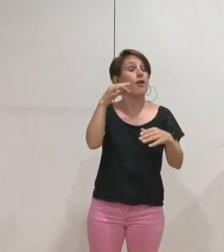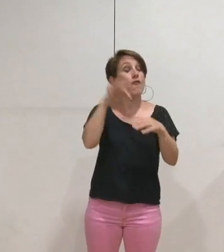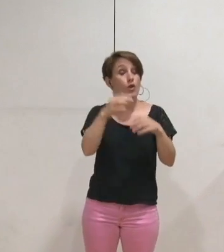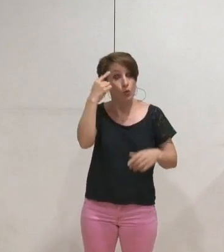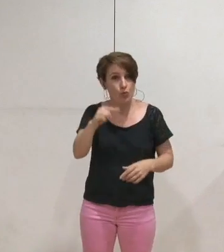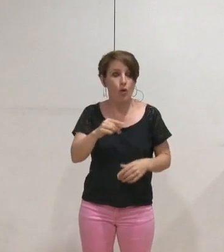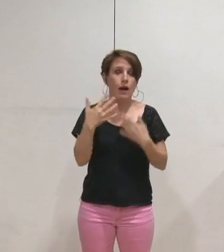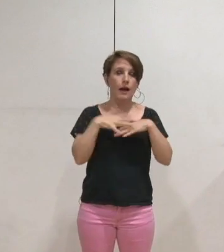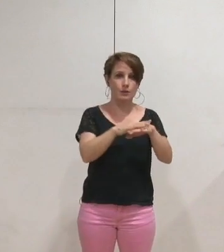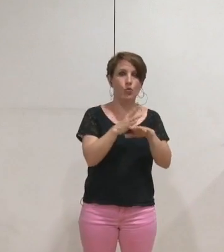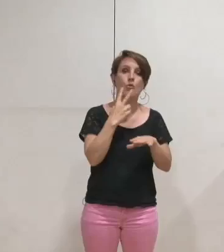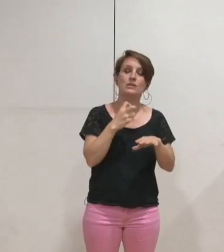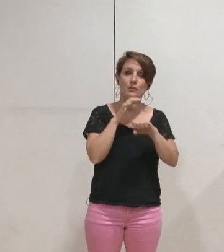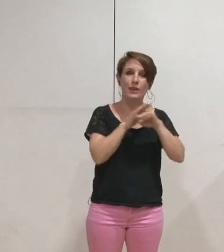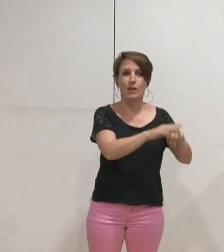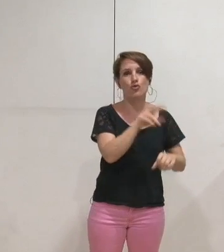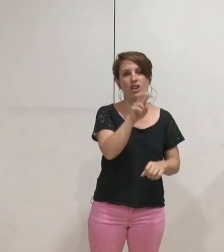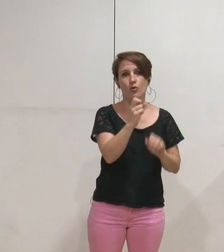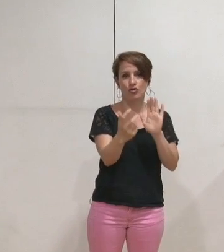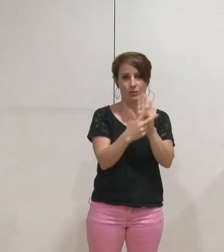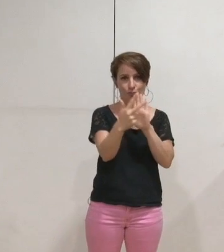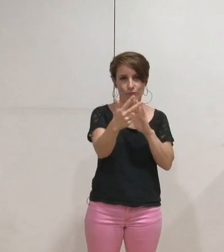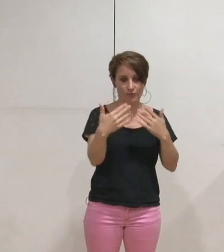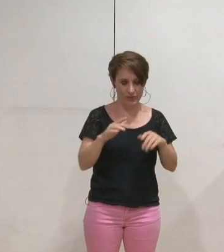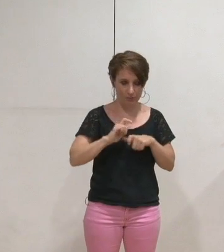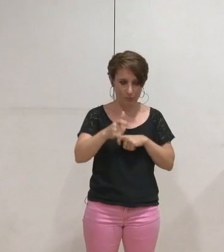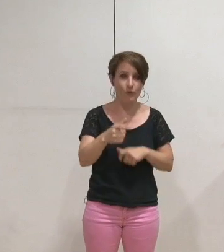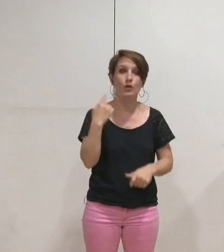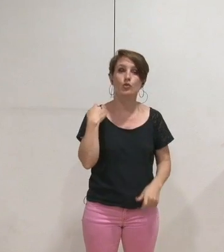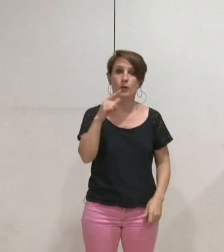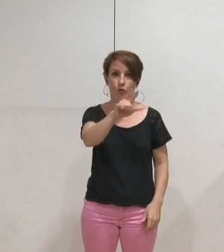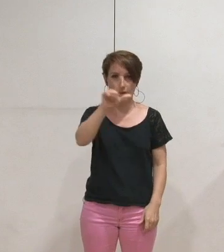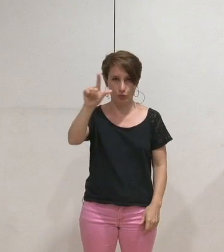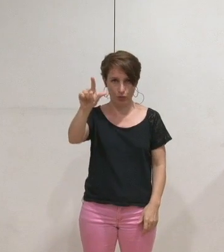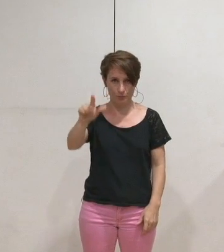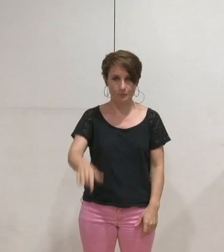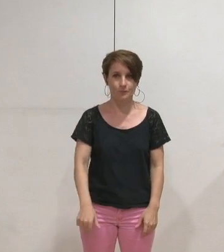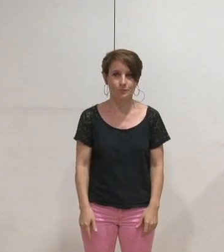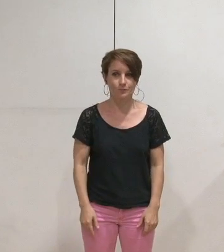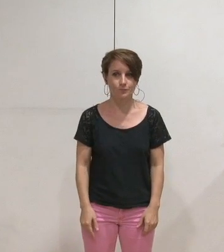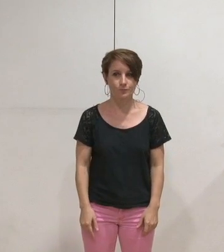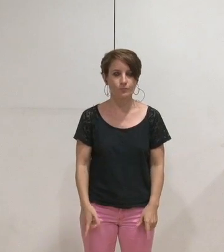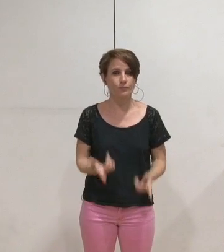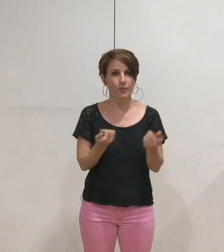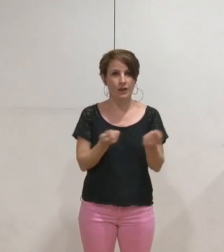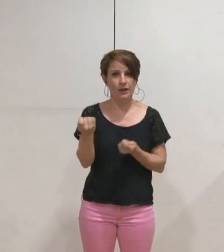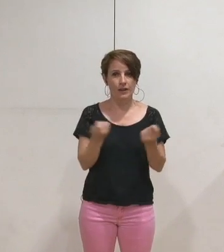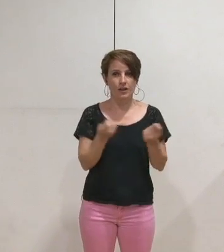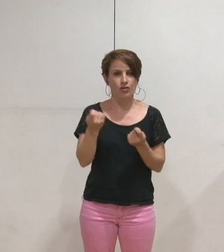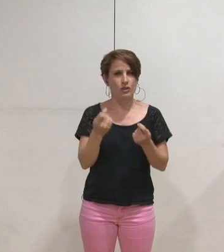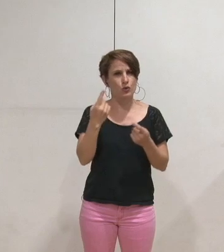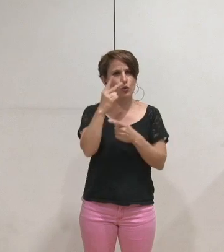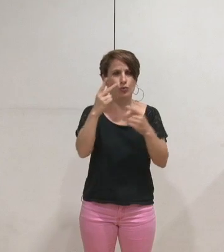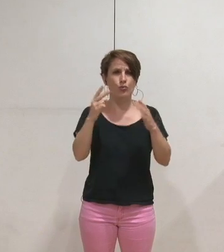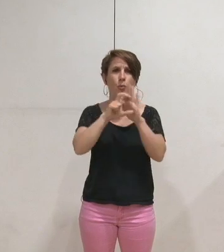gauche des écologistes délibération adopté la 22 porte sur la gestion du site somital de la